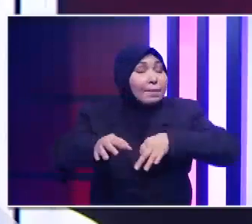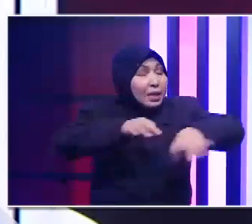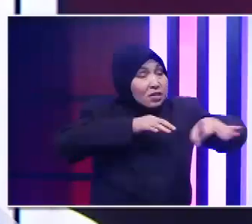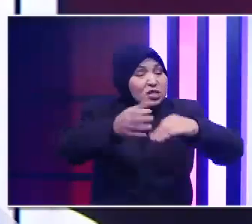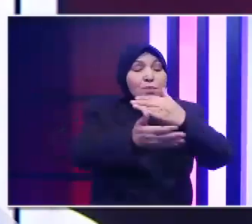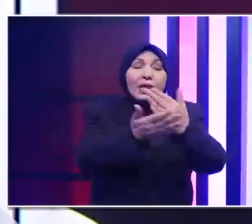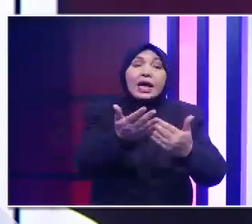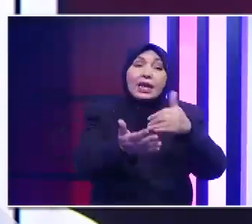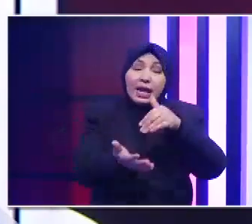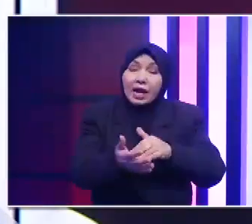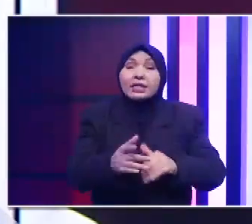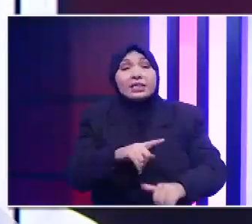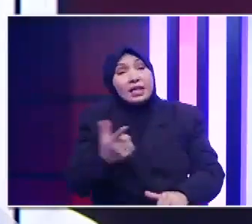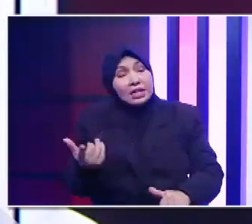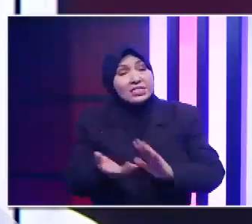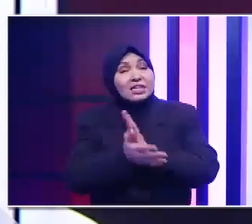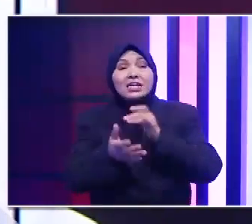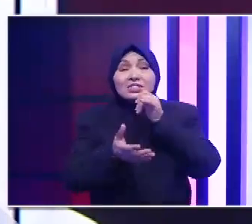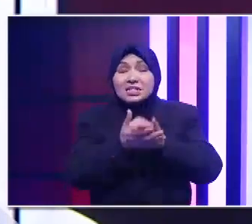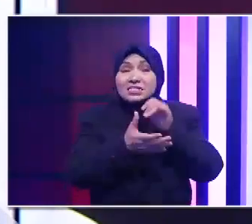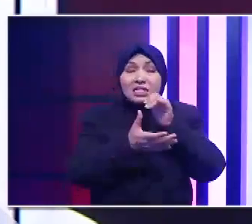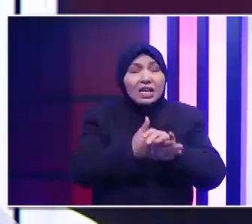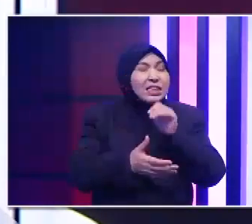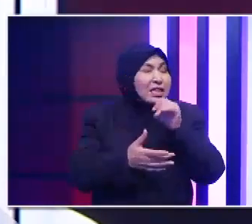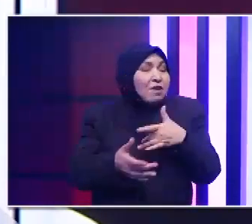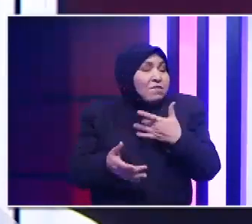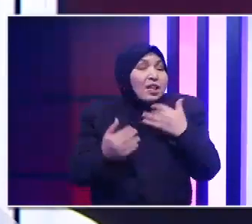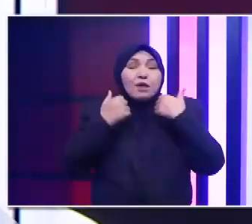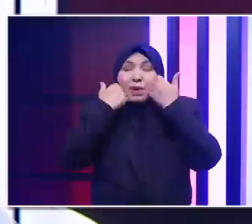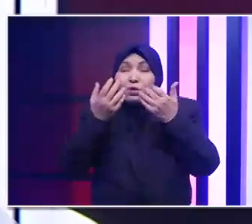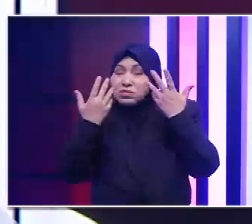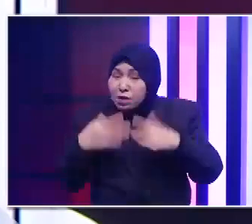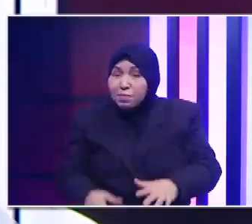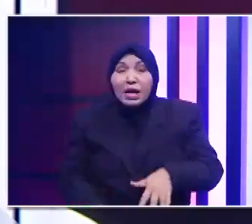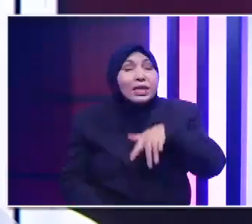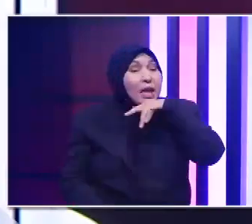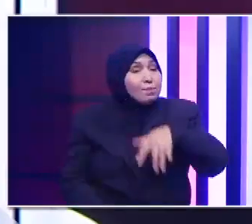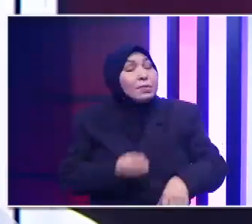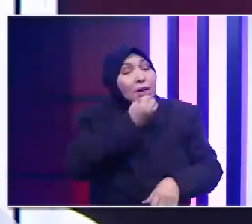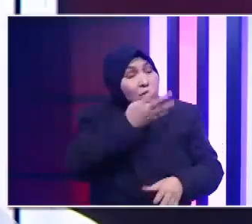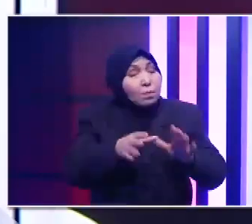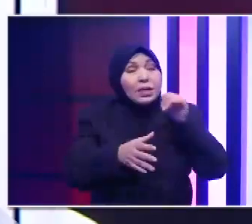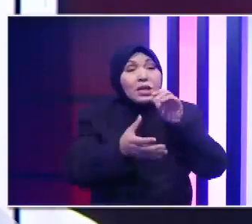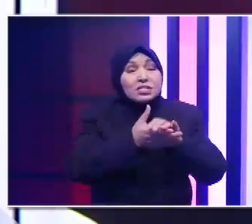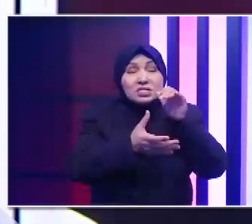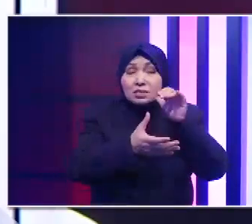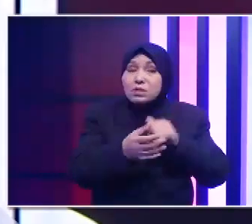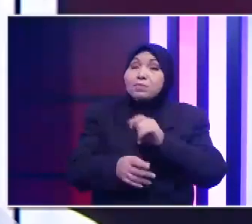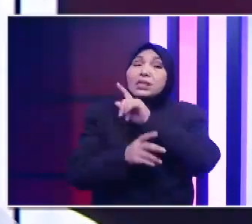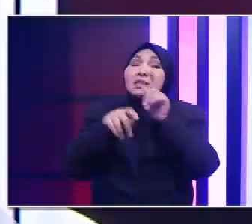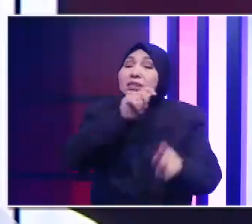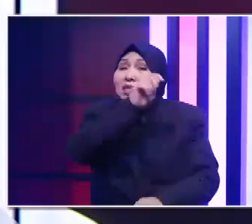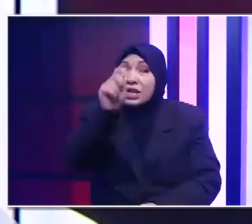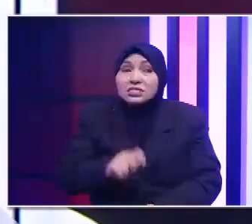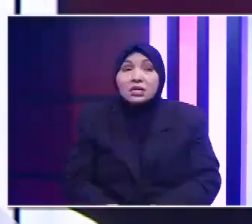sebahagian yang lain supaya istrinya itu tidak malu setelah Nabi menyampaikan hal itu kepada istrinya Istrinya bertanya